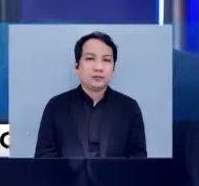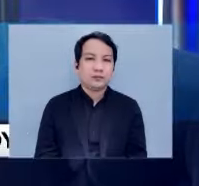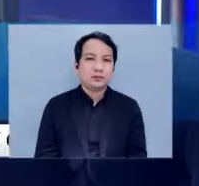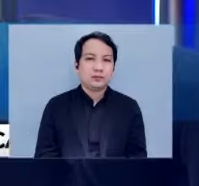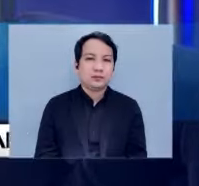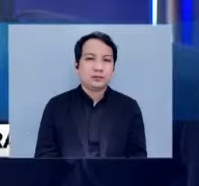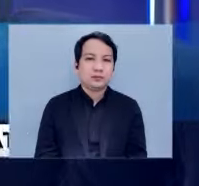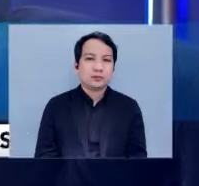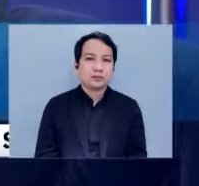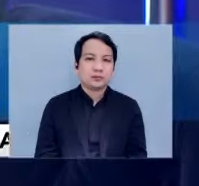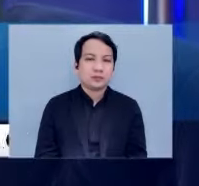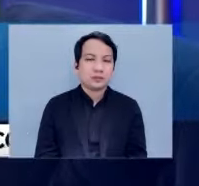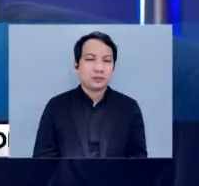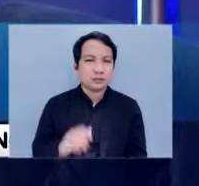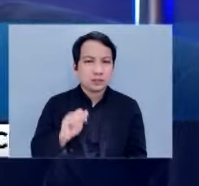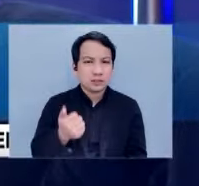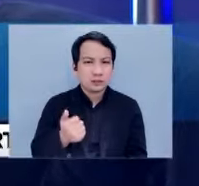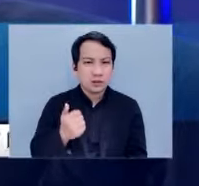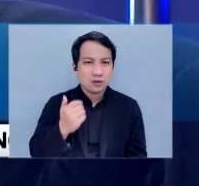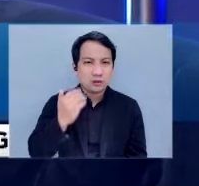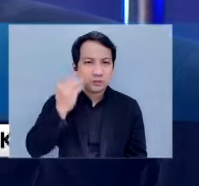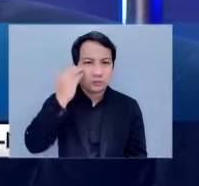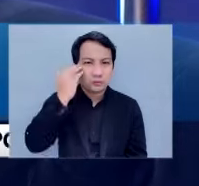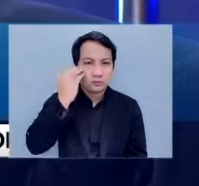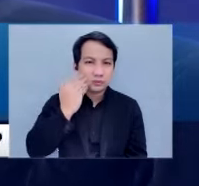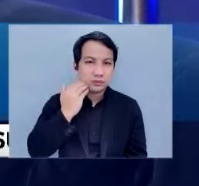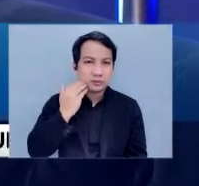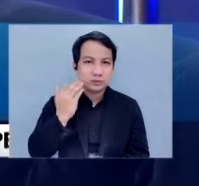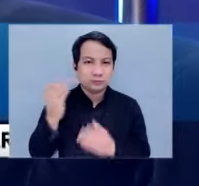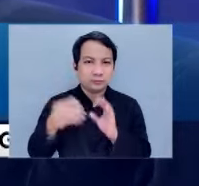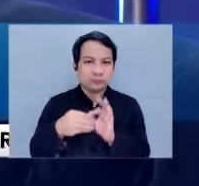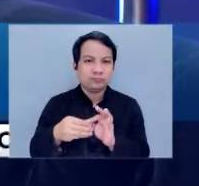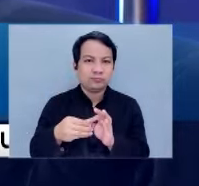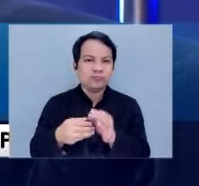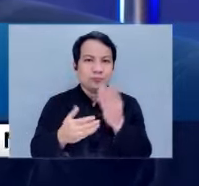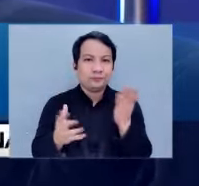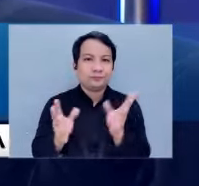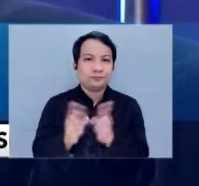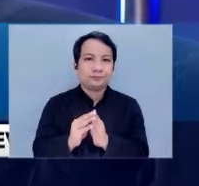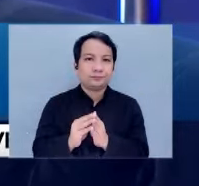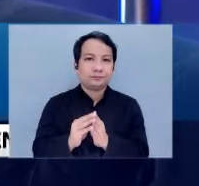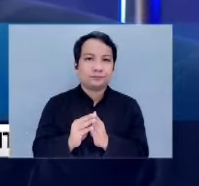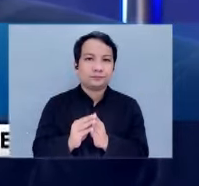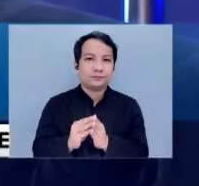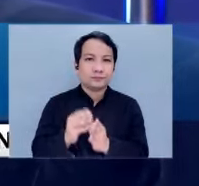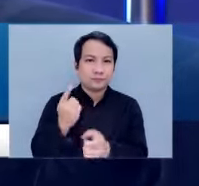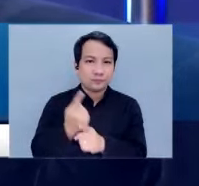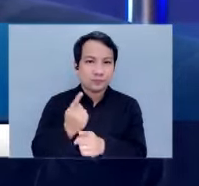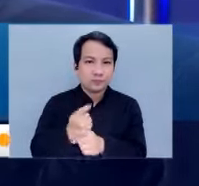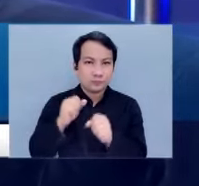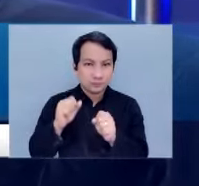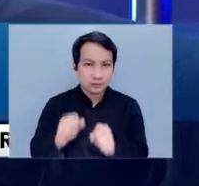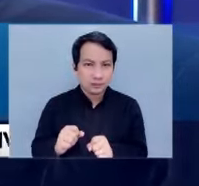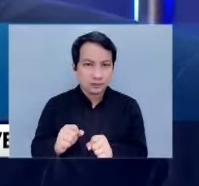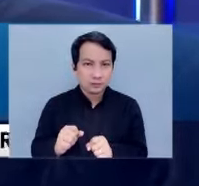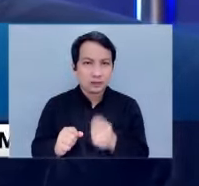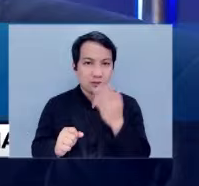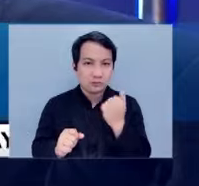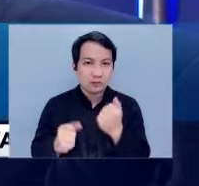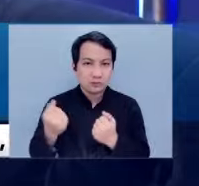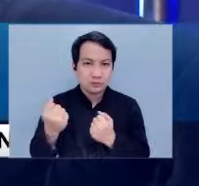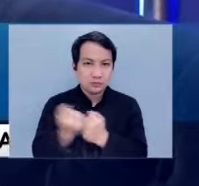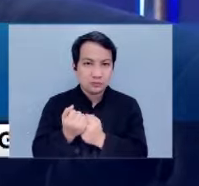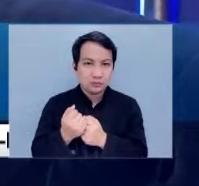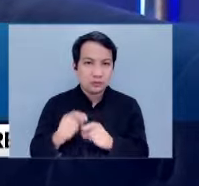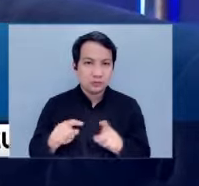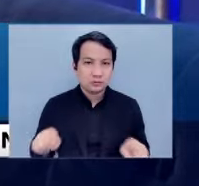kung kapuspalad ang namayapang mga magulang? May ahensya po ba ng gobyerno na pwedeng lapitan para sa pagsuporta sa mga bata?